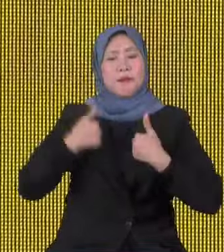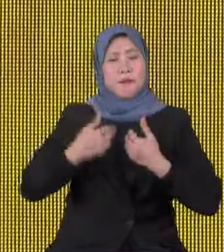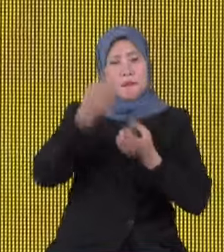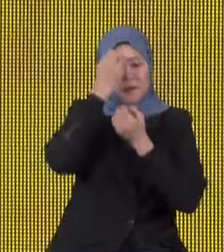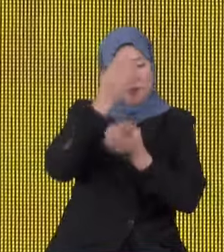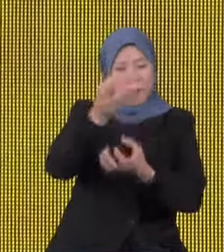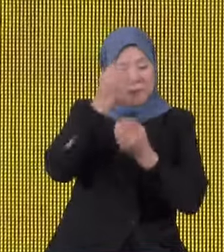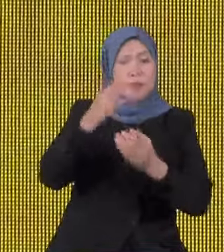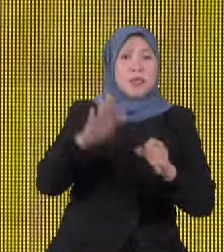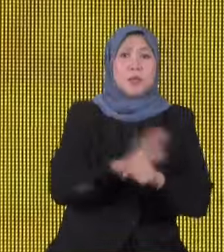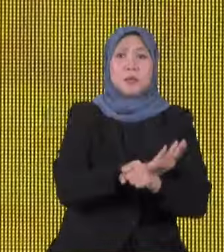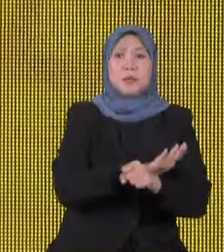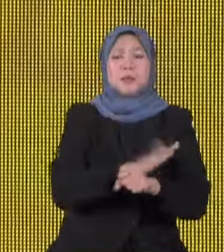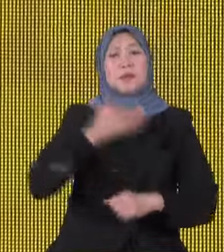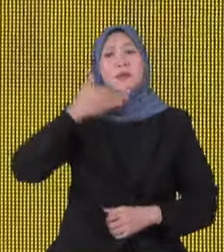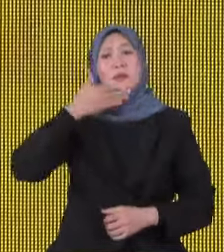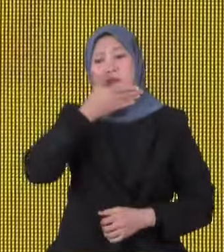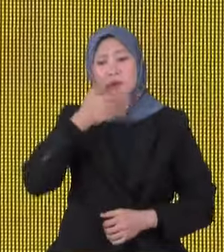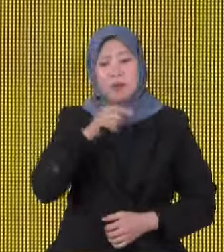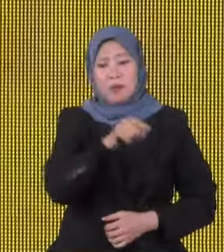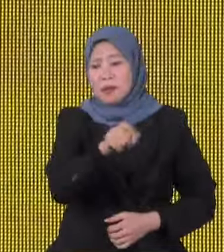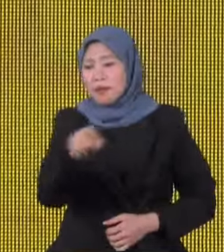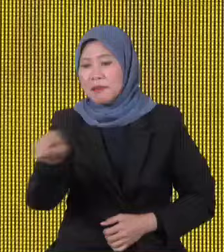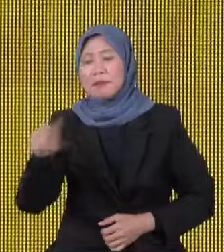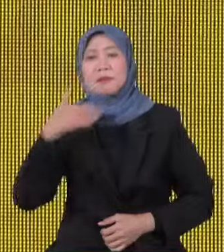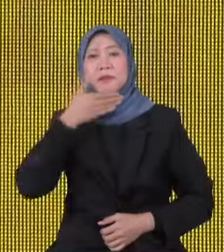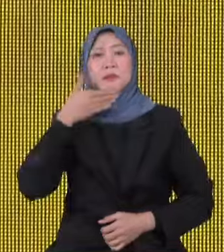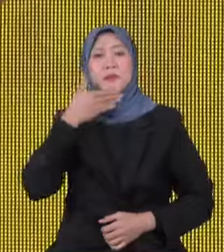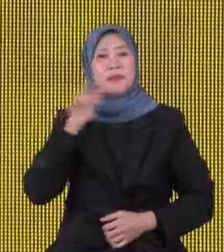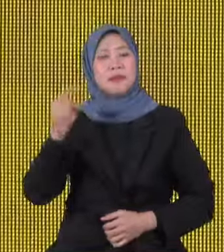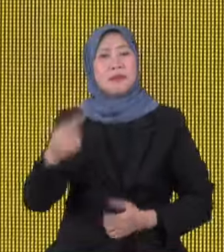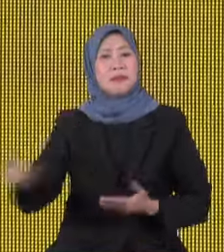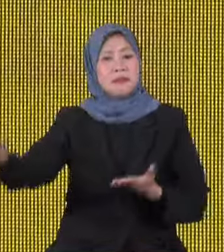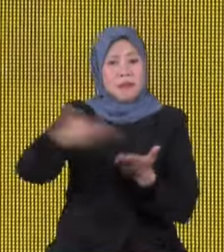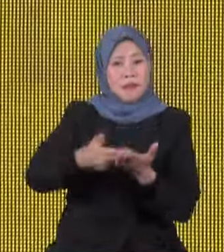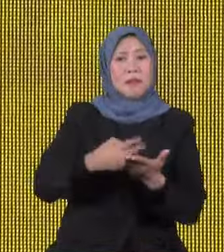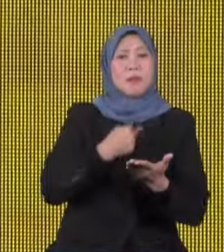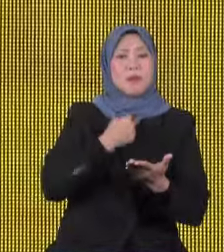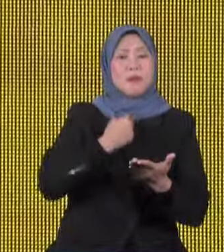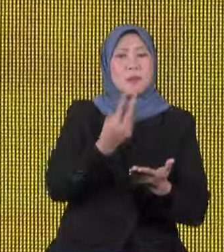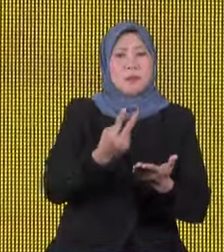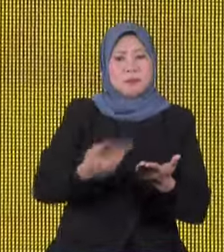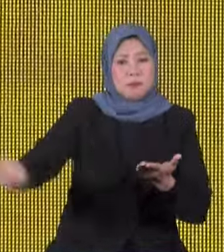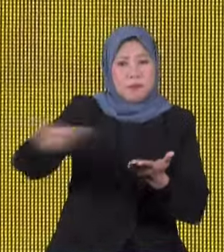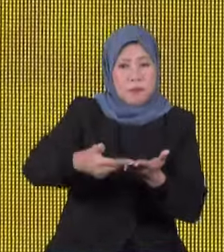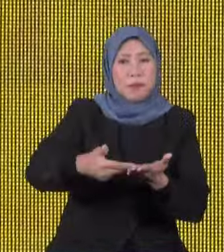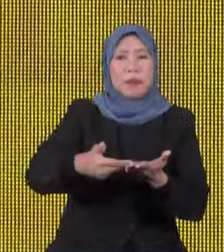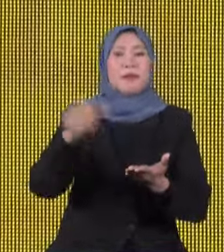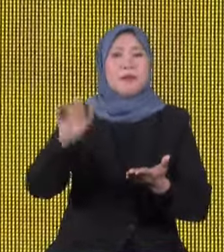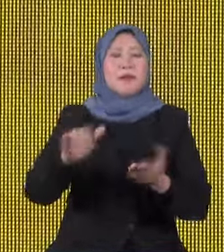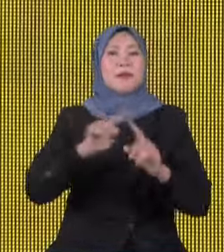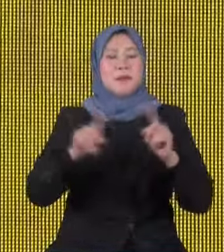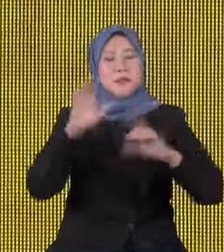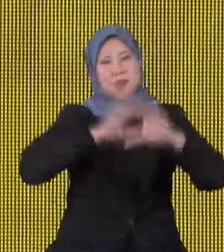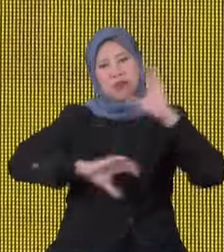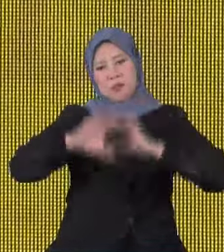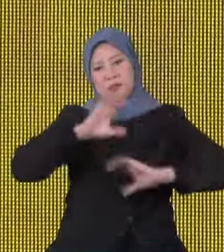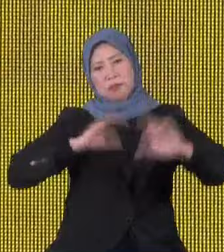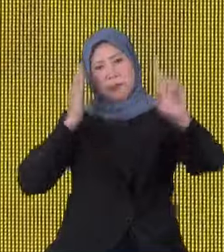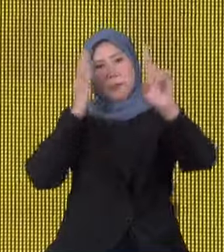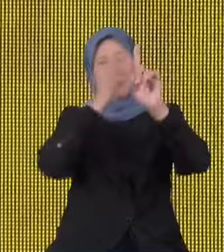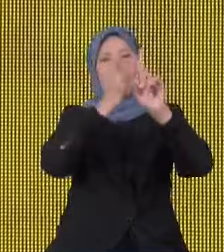yang cukup. Anak muda itu dikenali bukan suaranya, tetapi kerana cita-cita murninya,